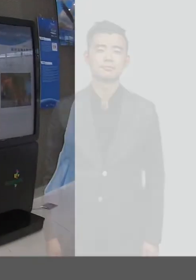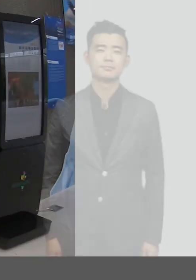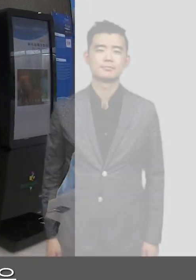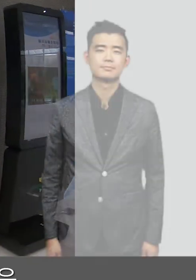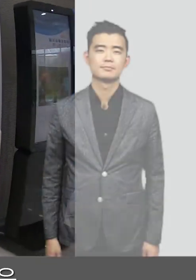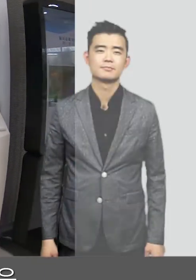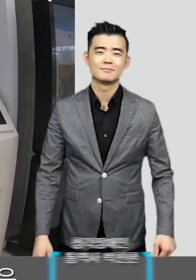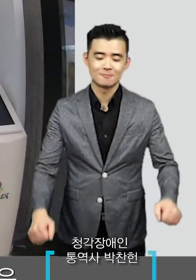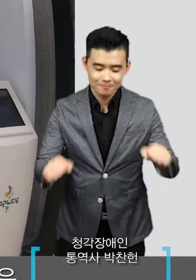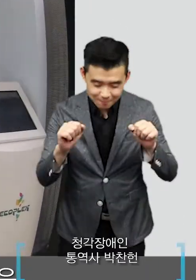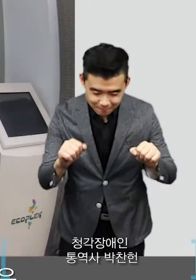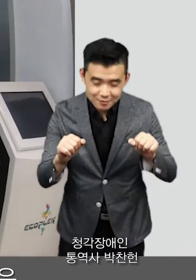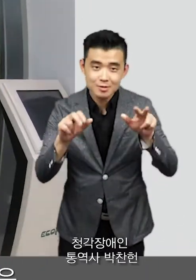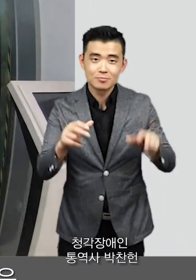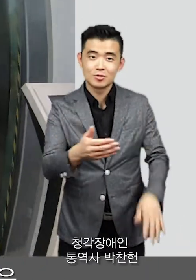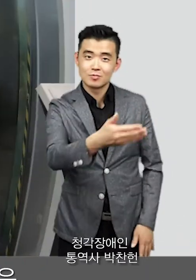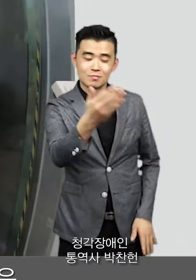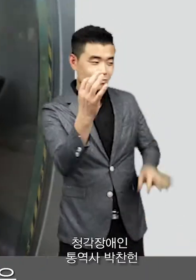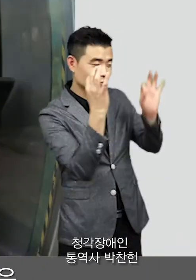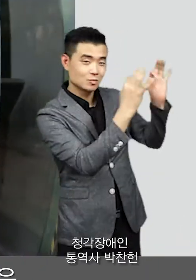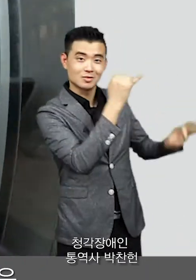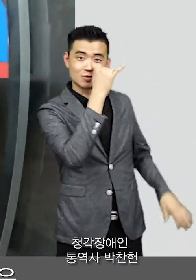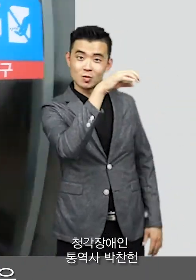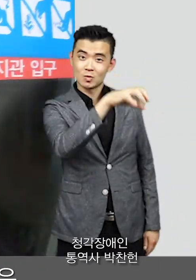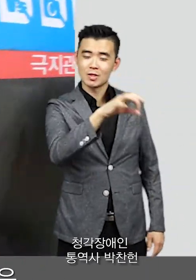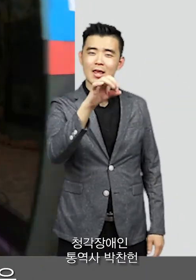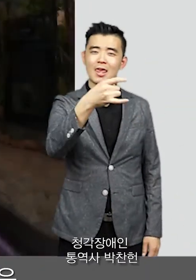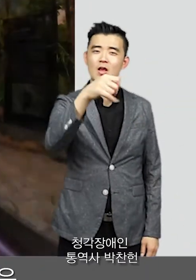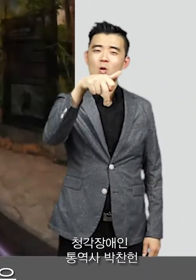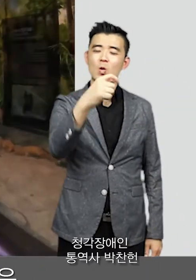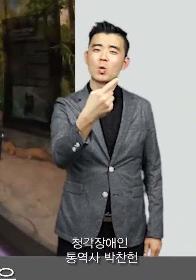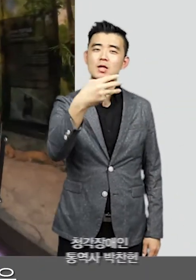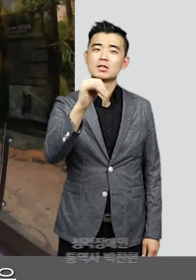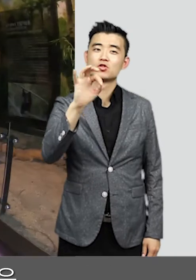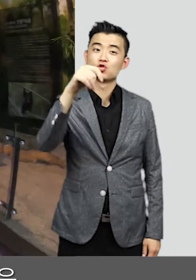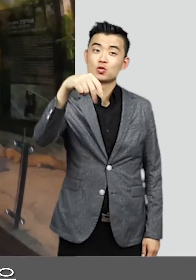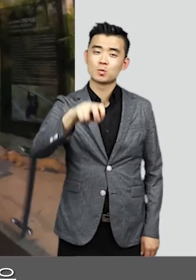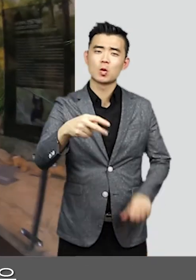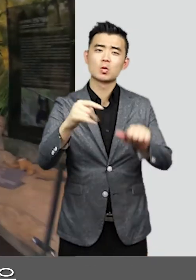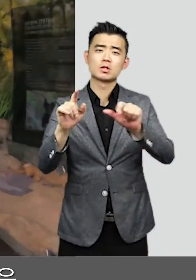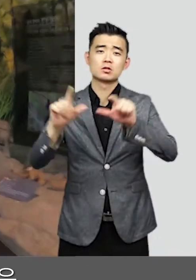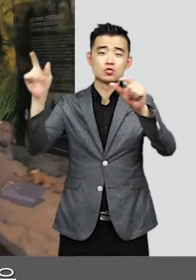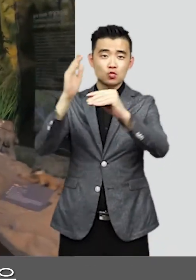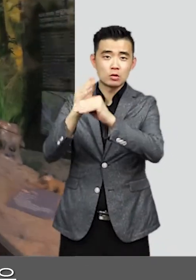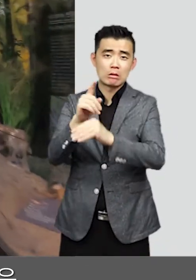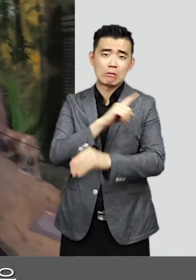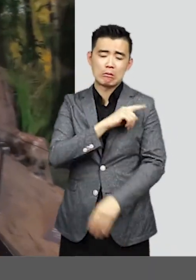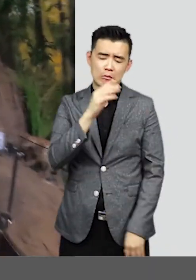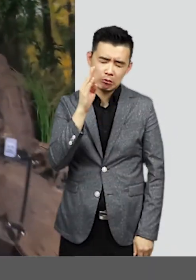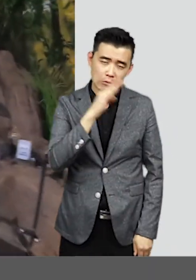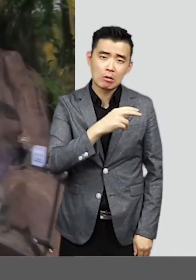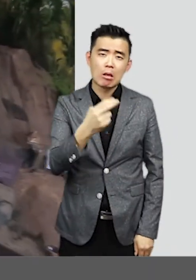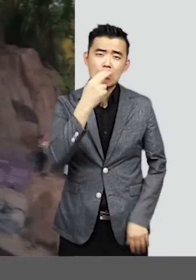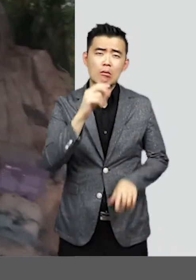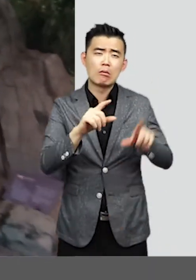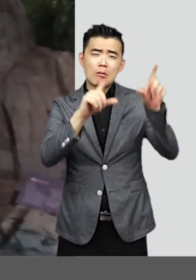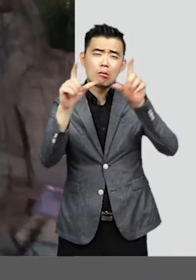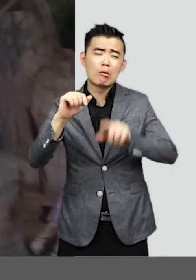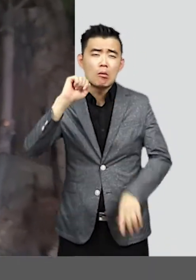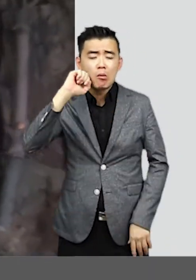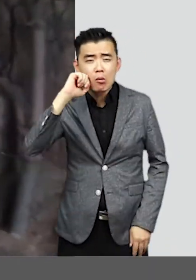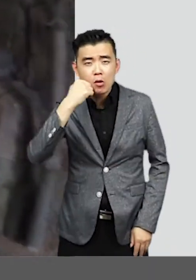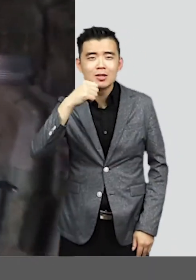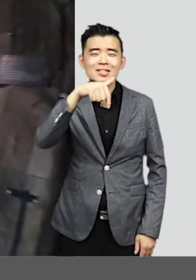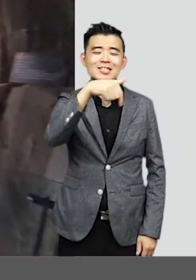에코리움 지금 여러분이 보고 계신 곳은 에코리움의 5대 기후대관 중 가장 척박하고